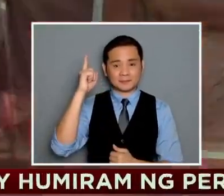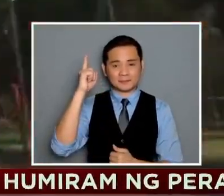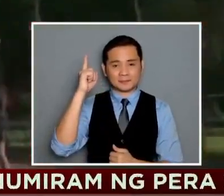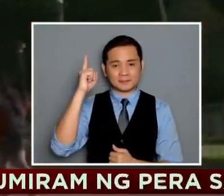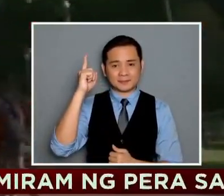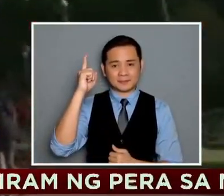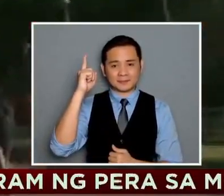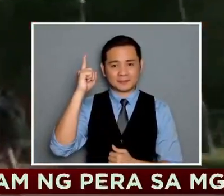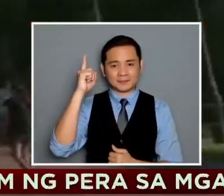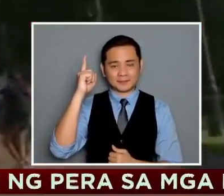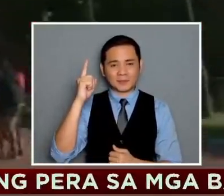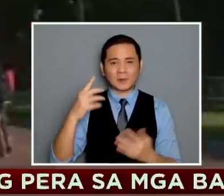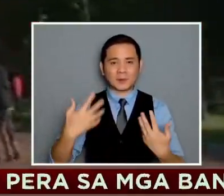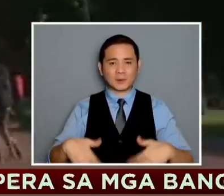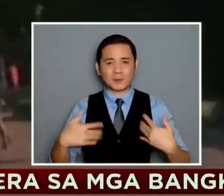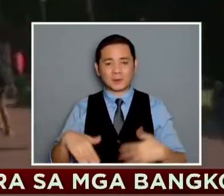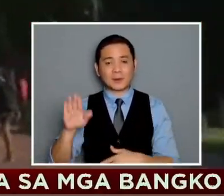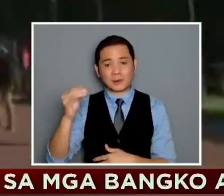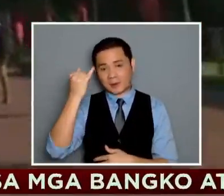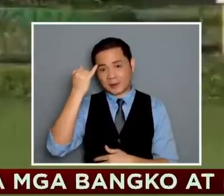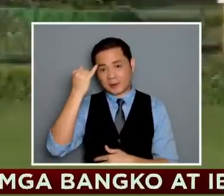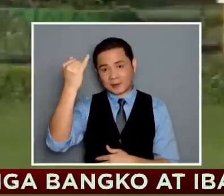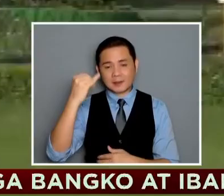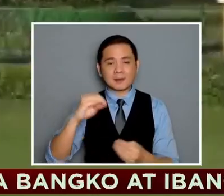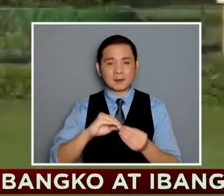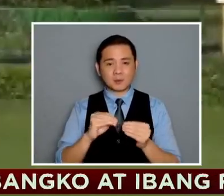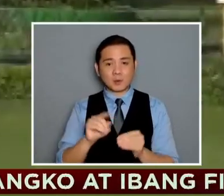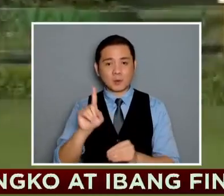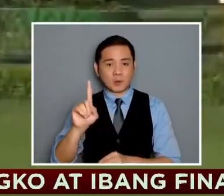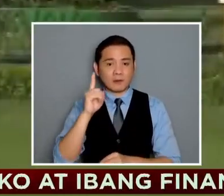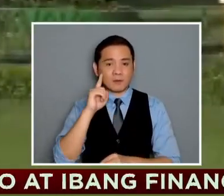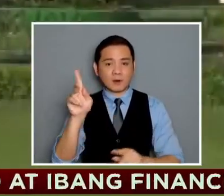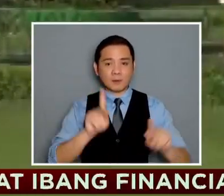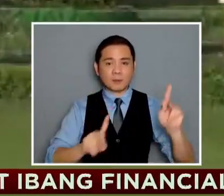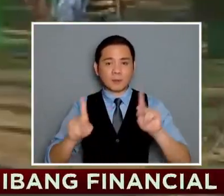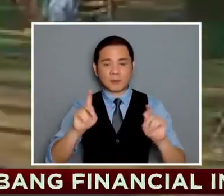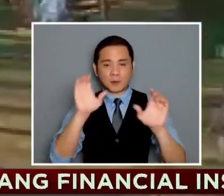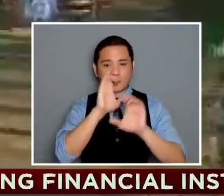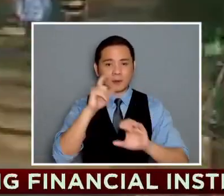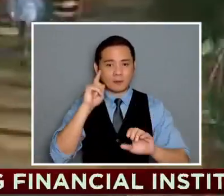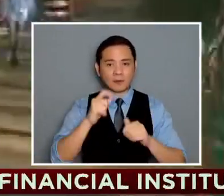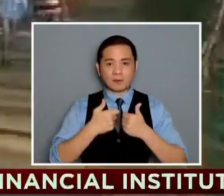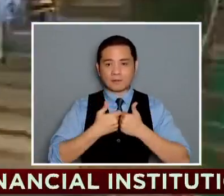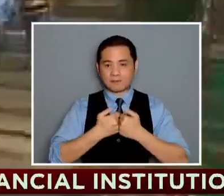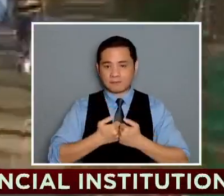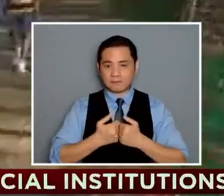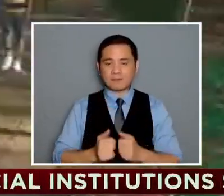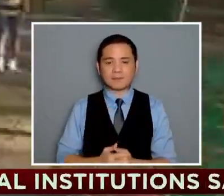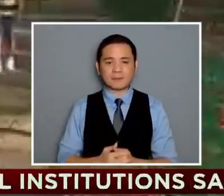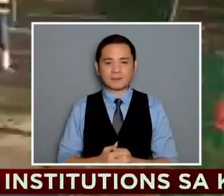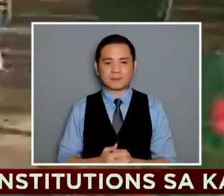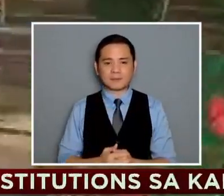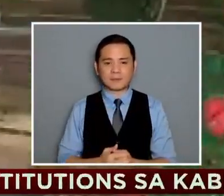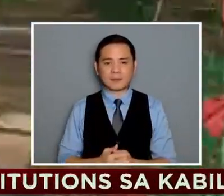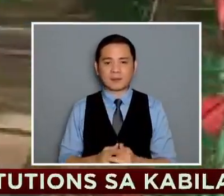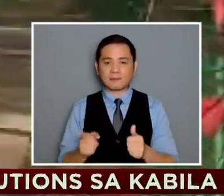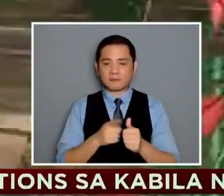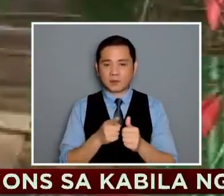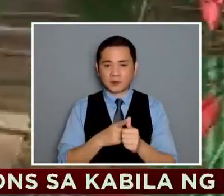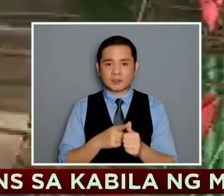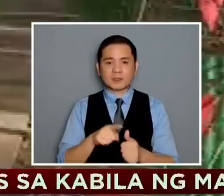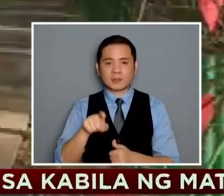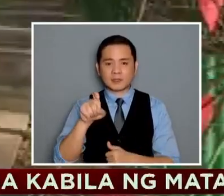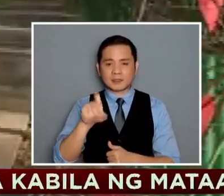Kosho. At ang winning discarded tip number one nila sa mga naghahanap ng the one ay minsan kailangan gumawa ng paraan